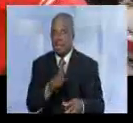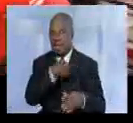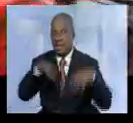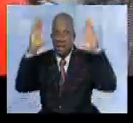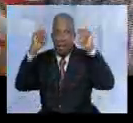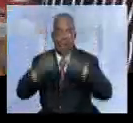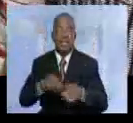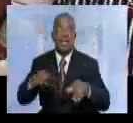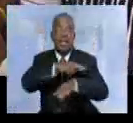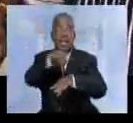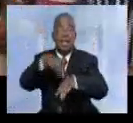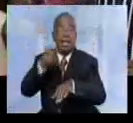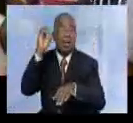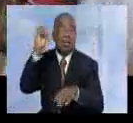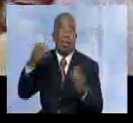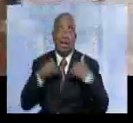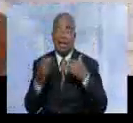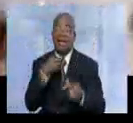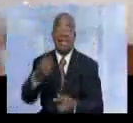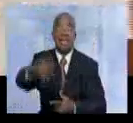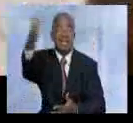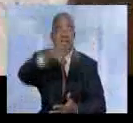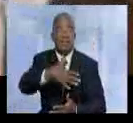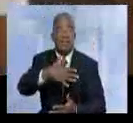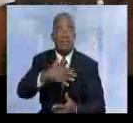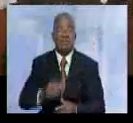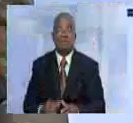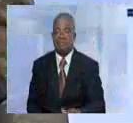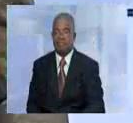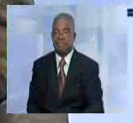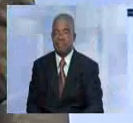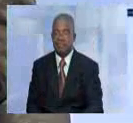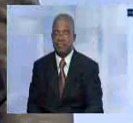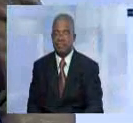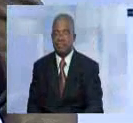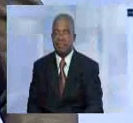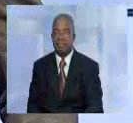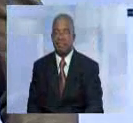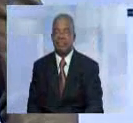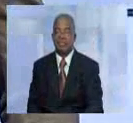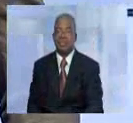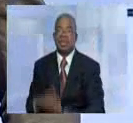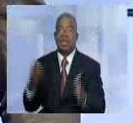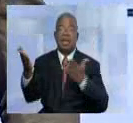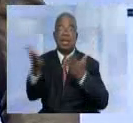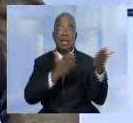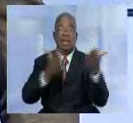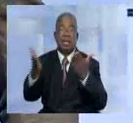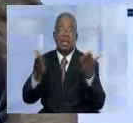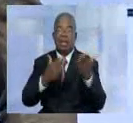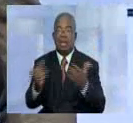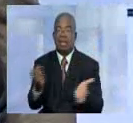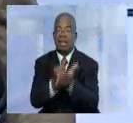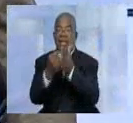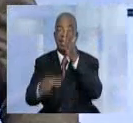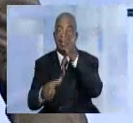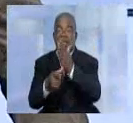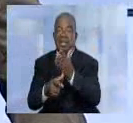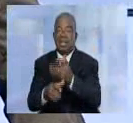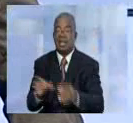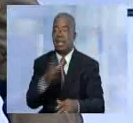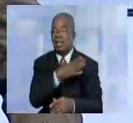chef de l'État il y a environ un mois. Le service d'aide et d'assistance aux